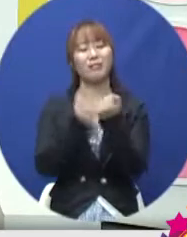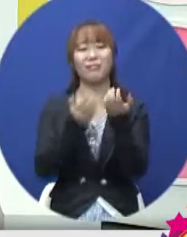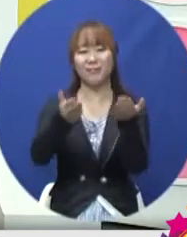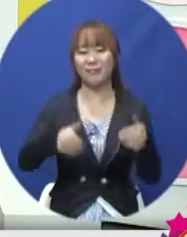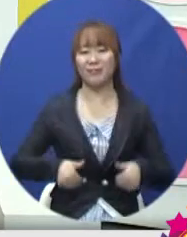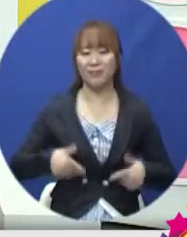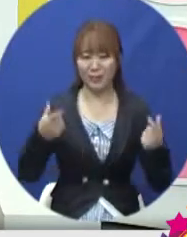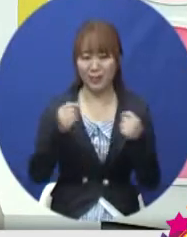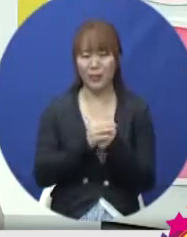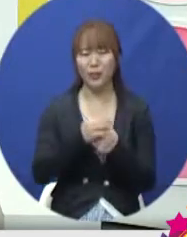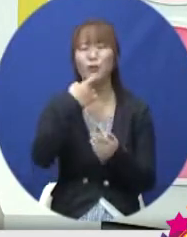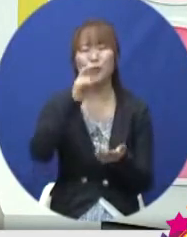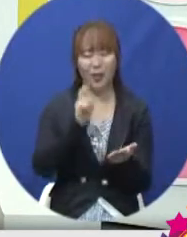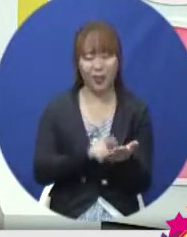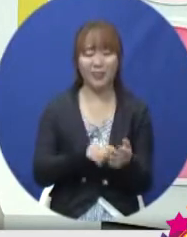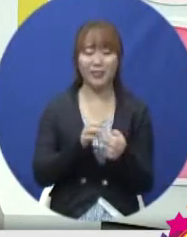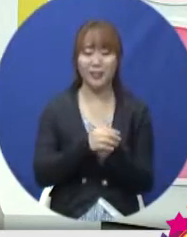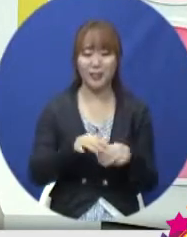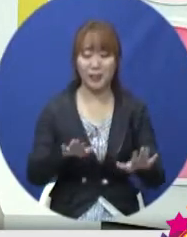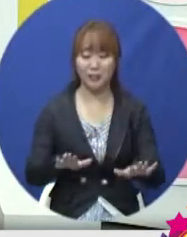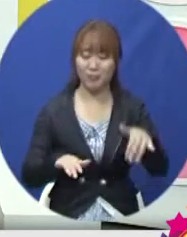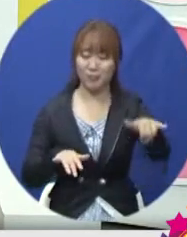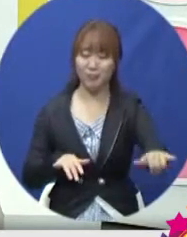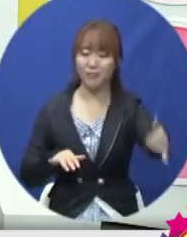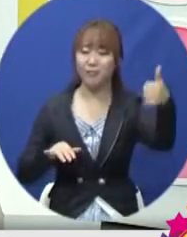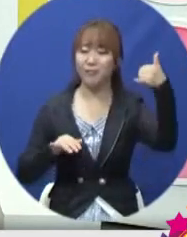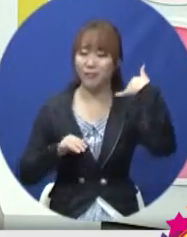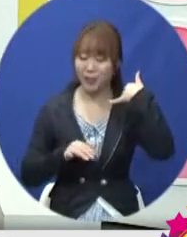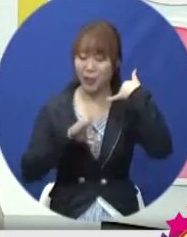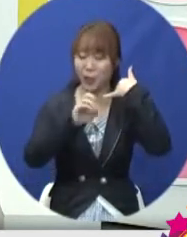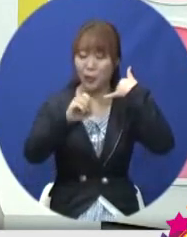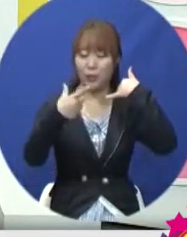그렇죠. 쉽습니다. 지금 수화기를 드시고 네.